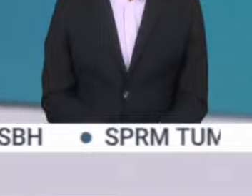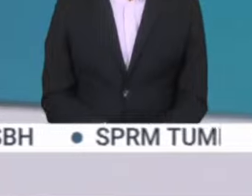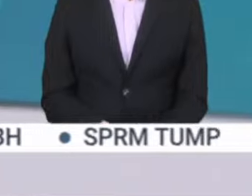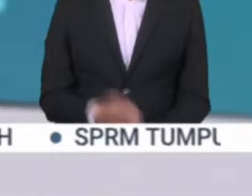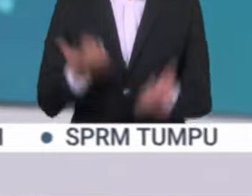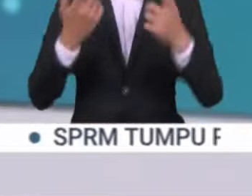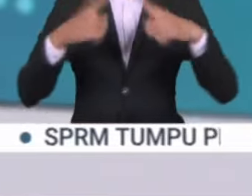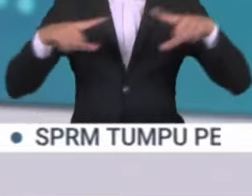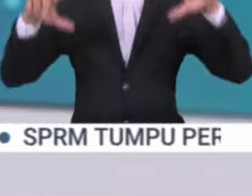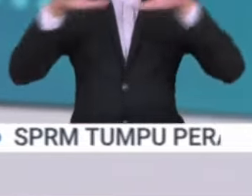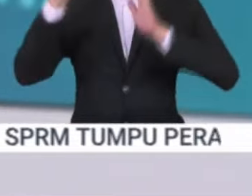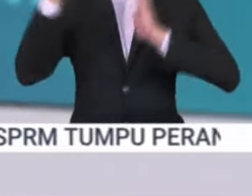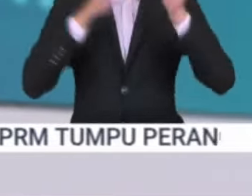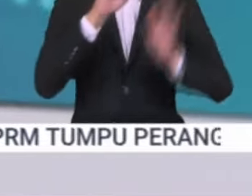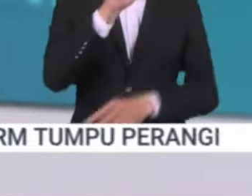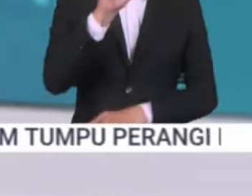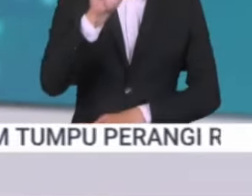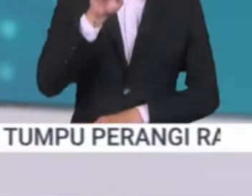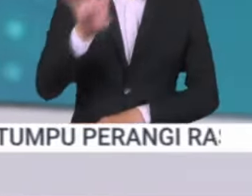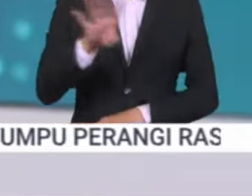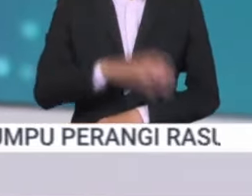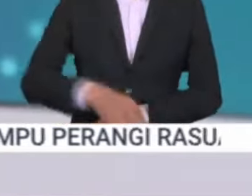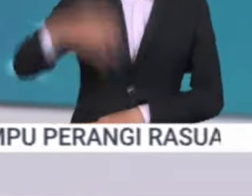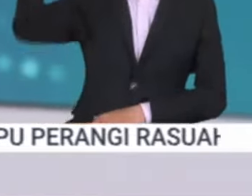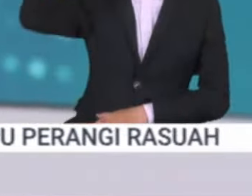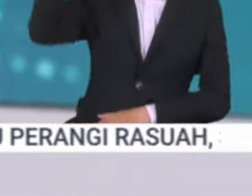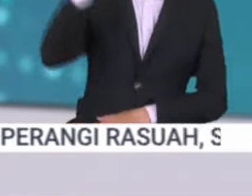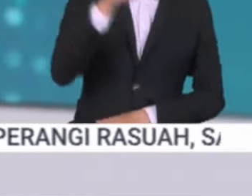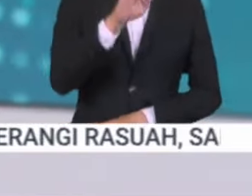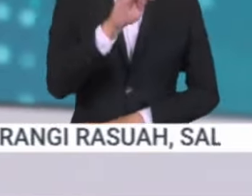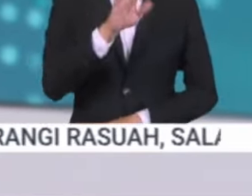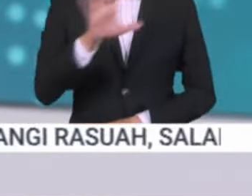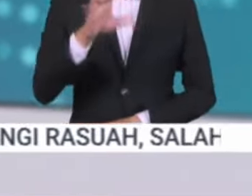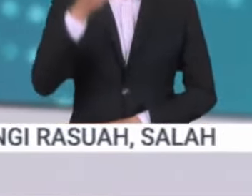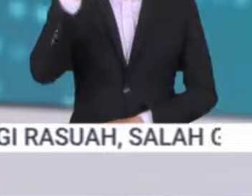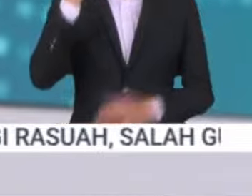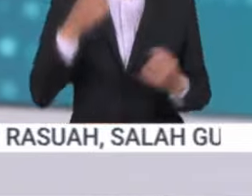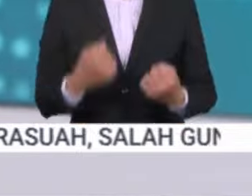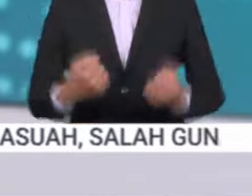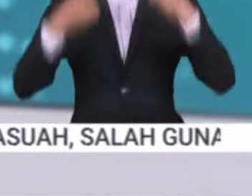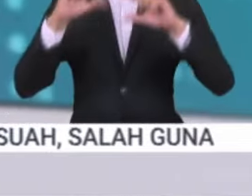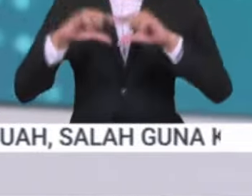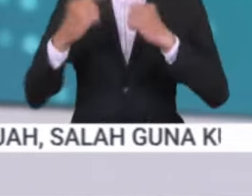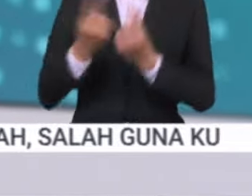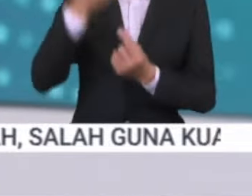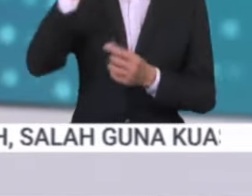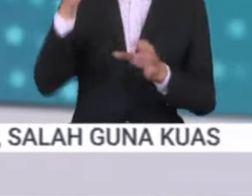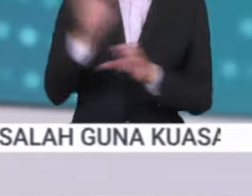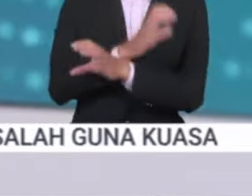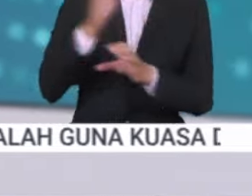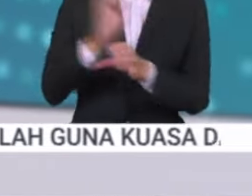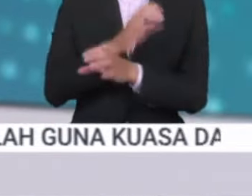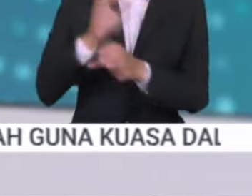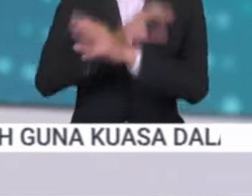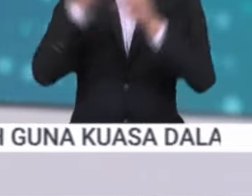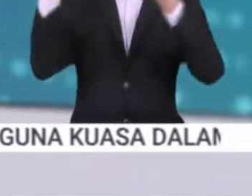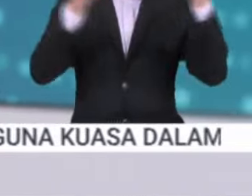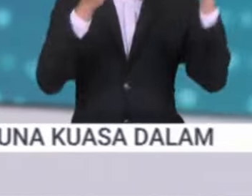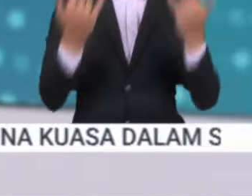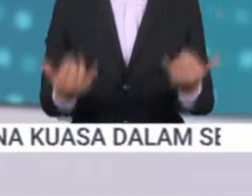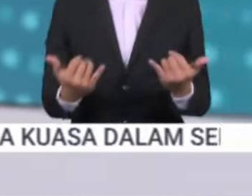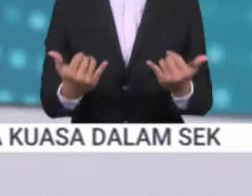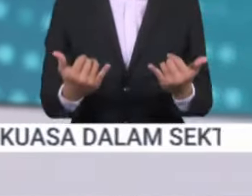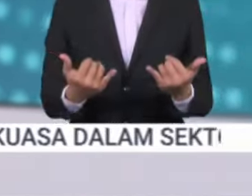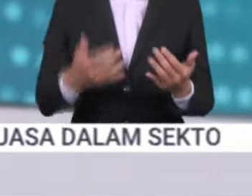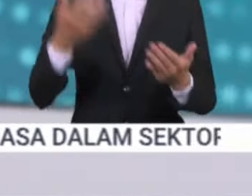Dan ini pula perkembangan Liga Malaysia 2024. Selangor FC terus memperkuatkan pasukan bagi memberi cabaran musim